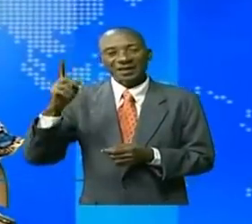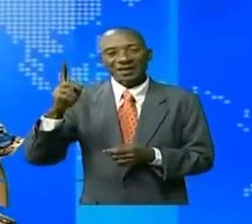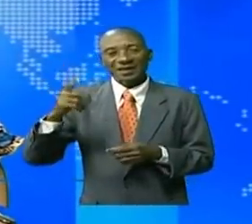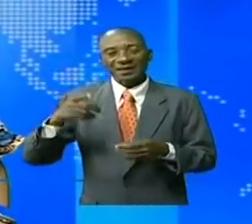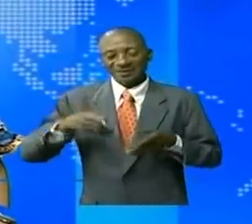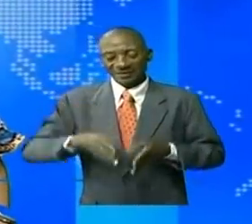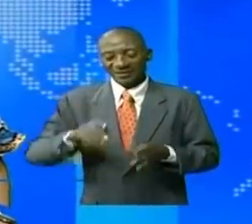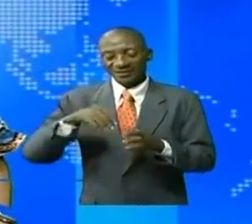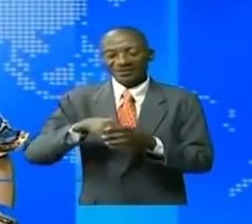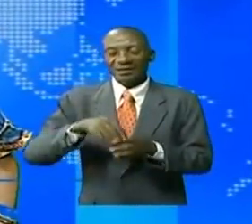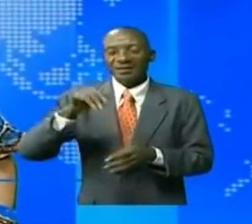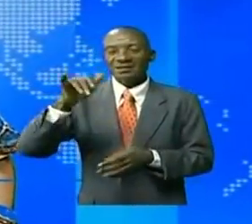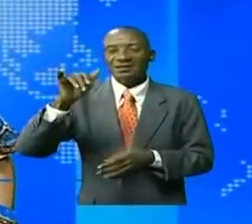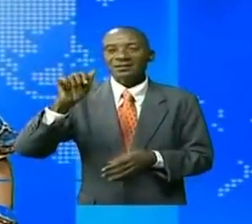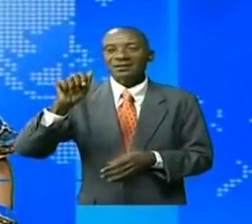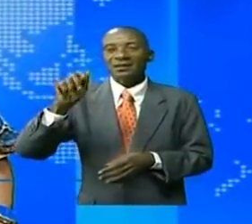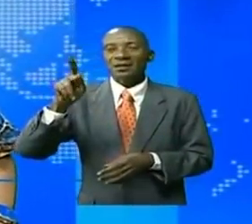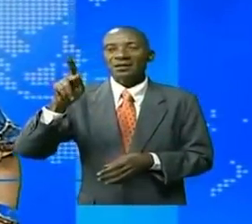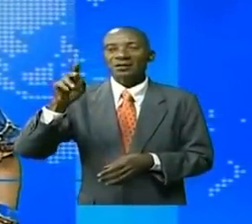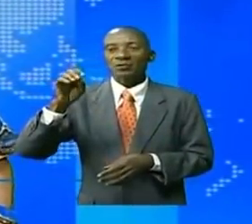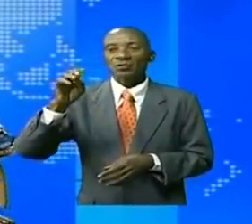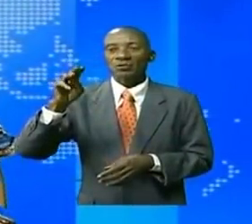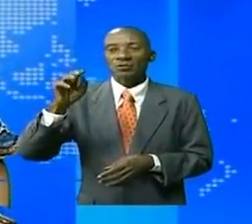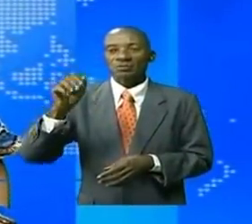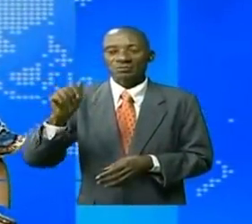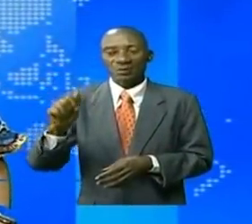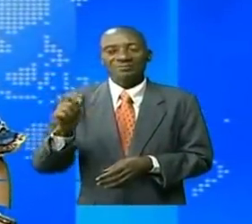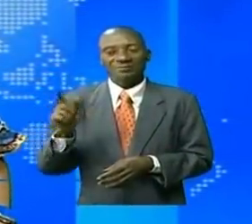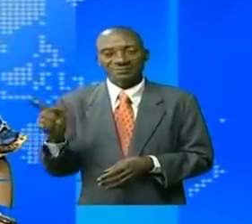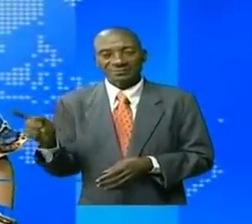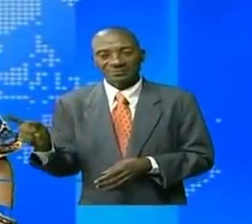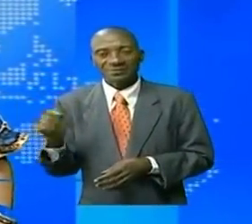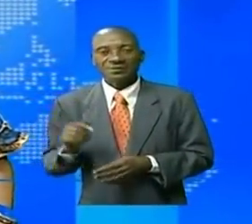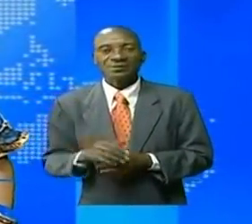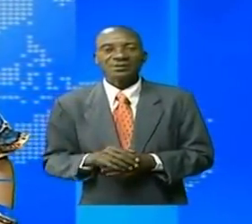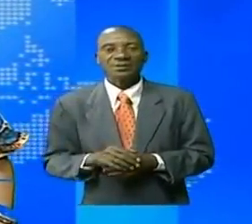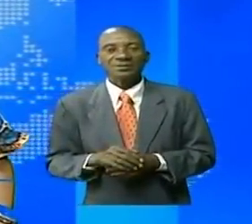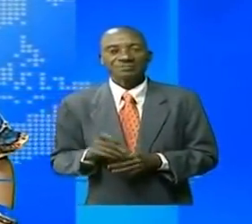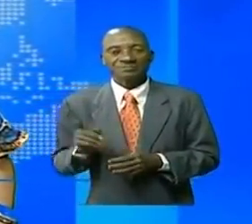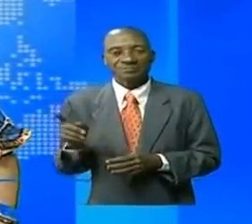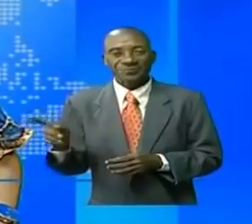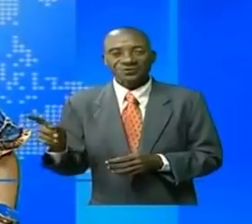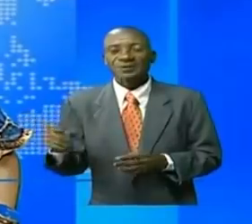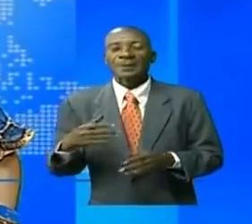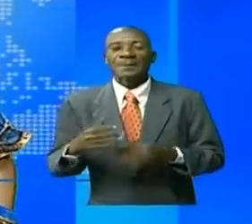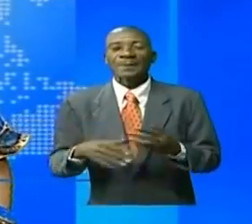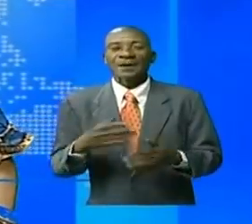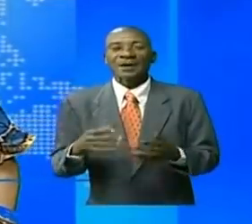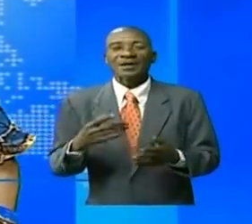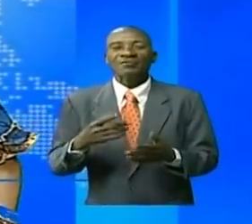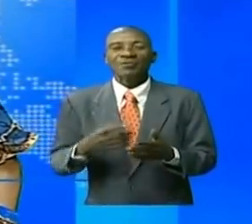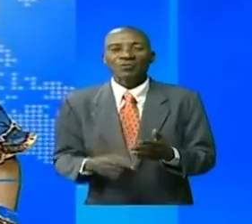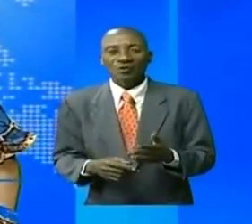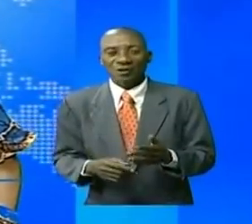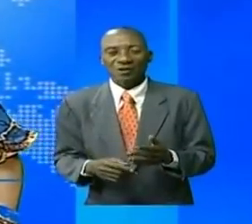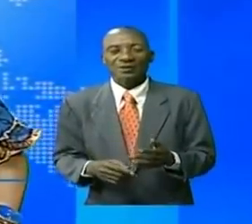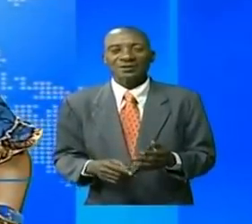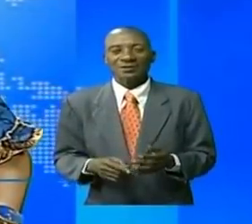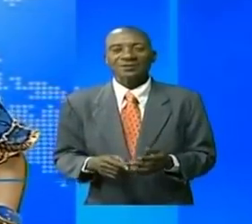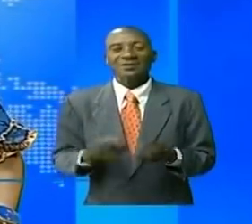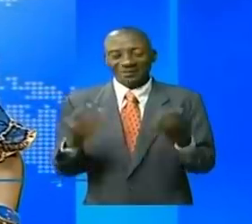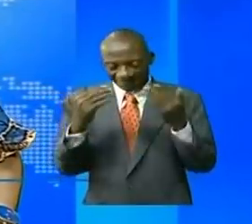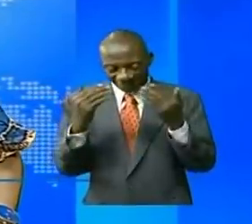Bangui, Antoine Nzangi. Ce dernier a reçu le prix patriotique pour ses actions sociales. Cédric Enina,